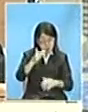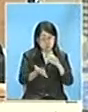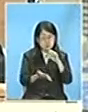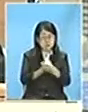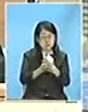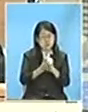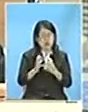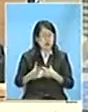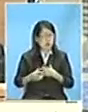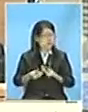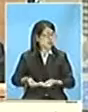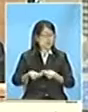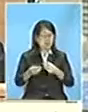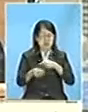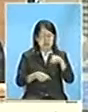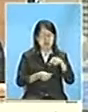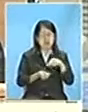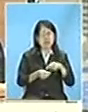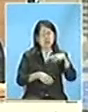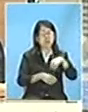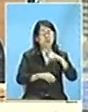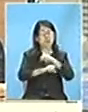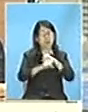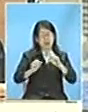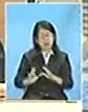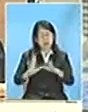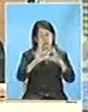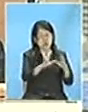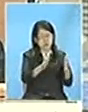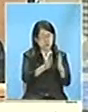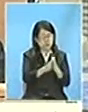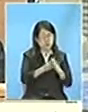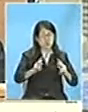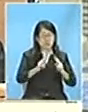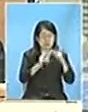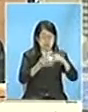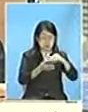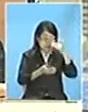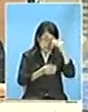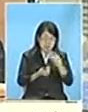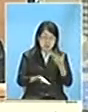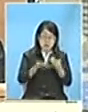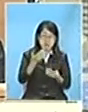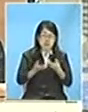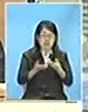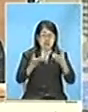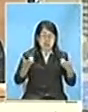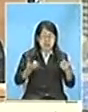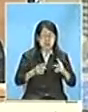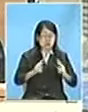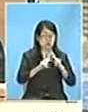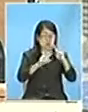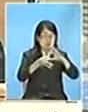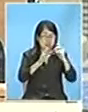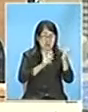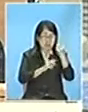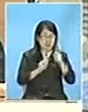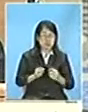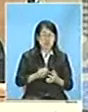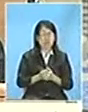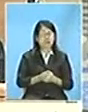ระทรวงศึกษาเพียงหน่วยงานเดียวหรือว่ากระทรวงศึกษาแล้วก็ร่วมกับกระทรวงการท่องเที่ยวและกีฬานั้นเนี่ยถ้าท่านไม่สนับสนุนผมในมาตร